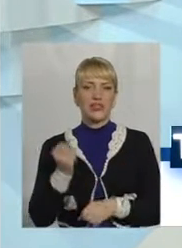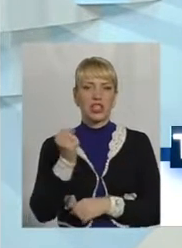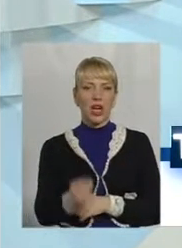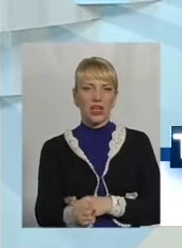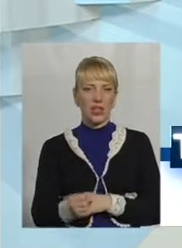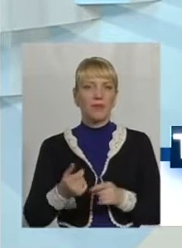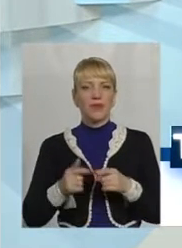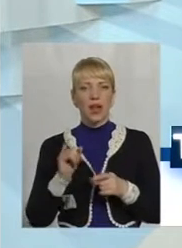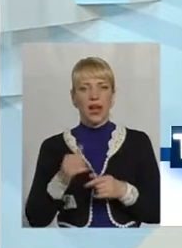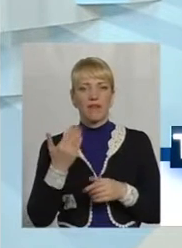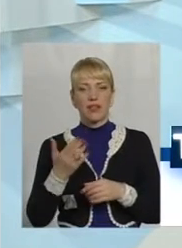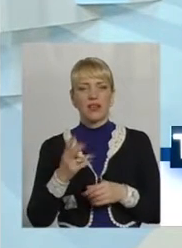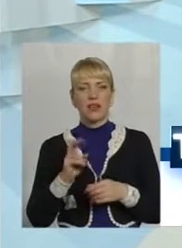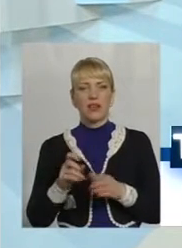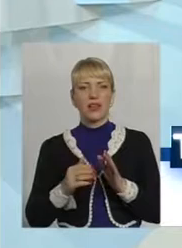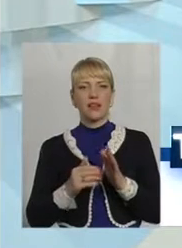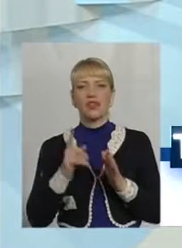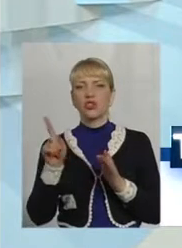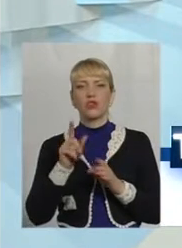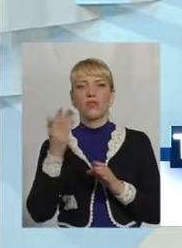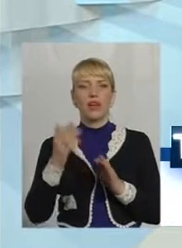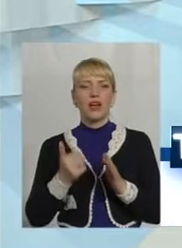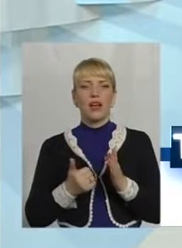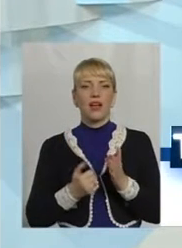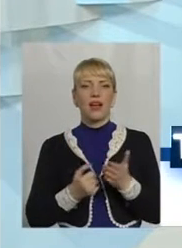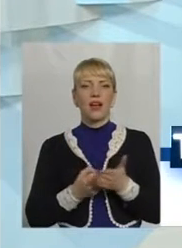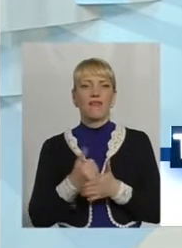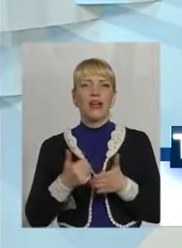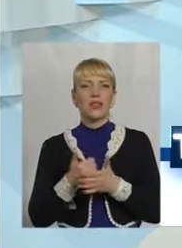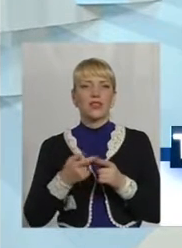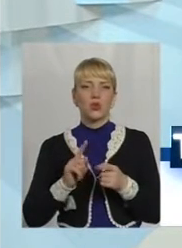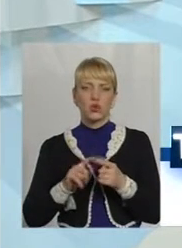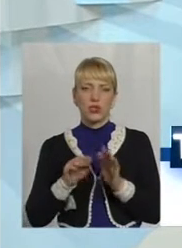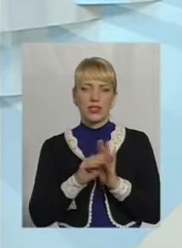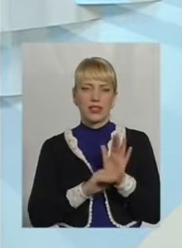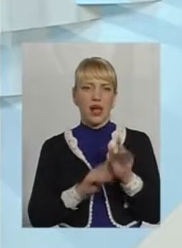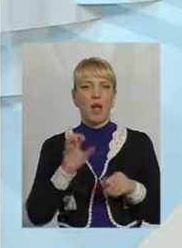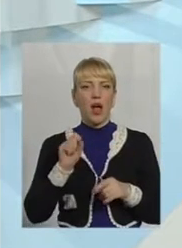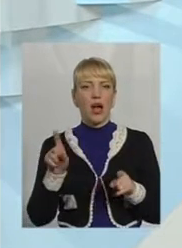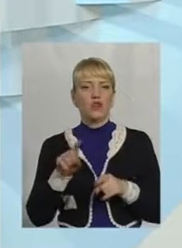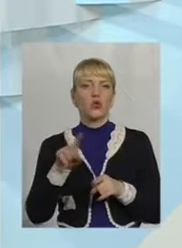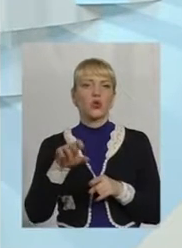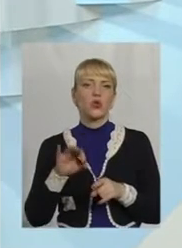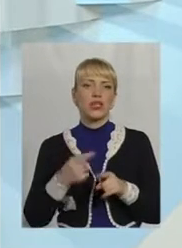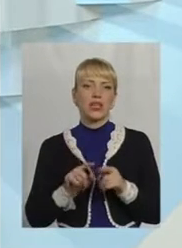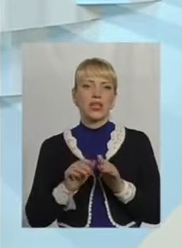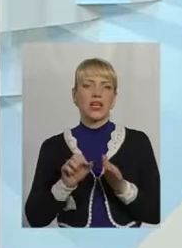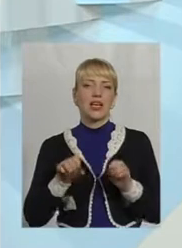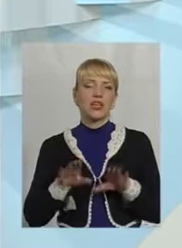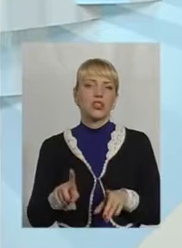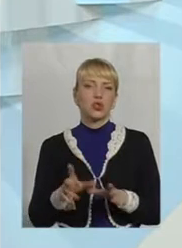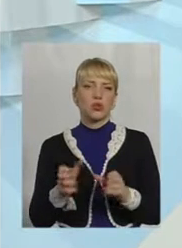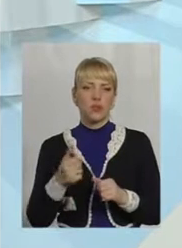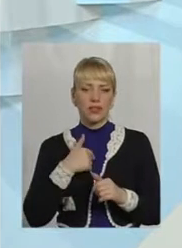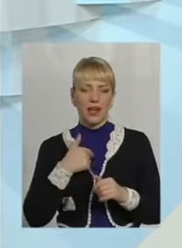та, яку ви хвалите, система. А щодо того, чому такі рішення приймалися, я депутат